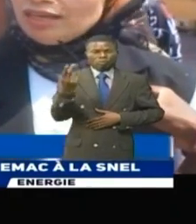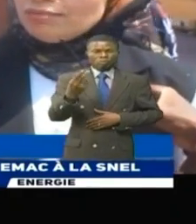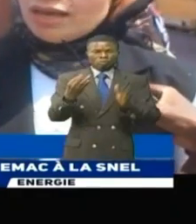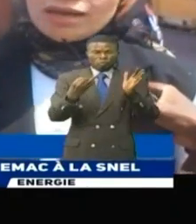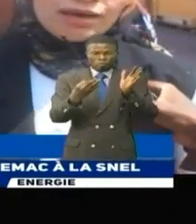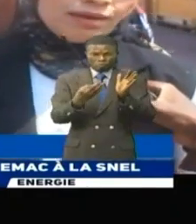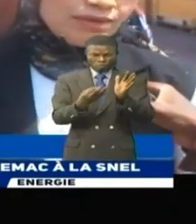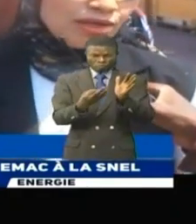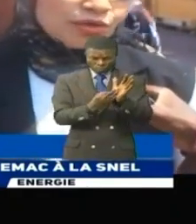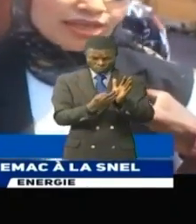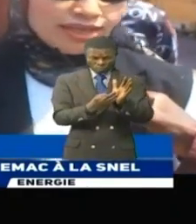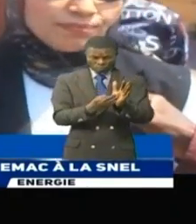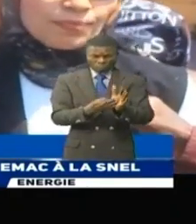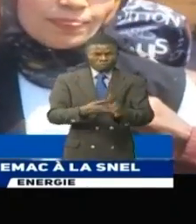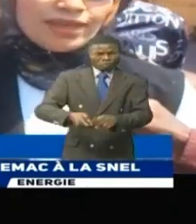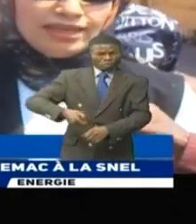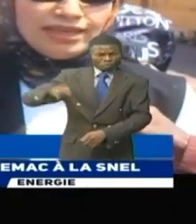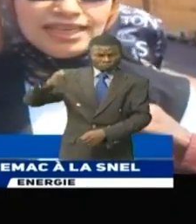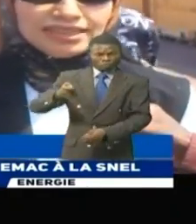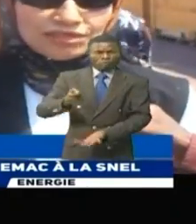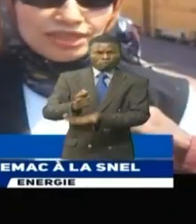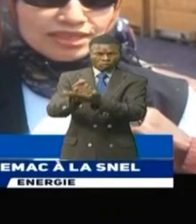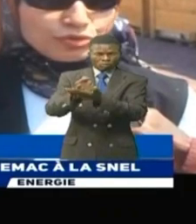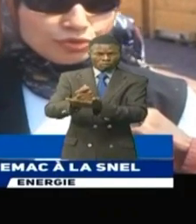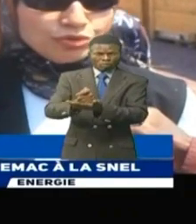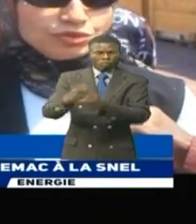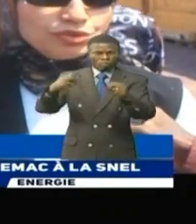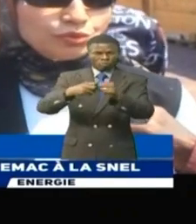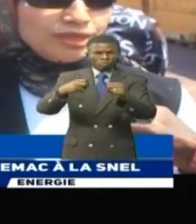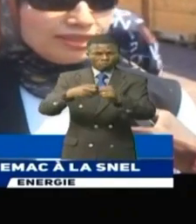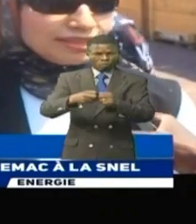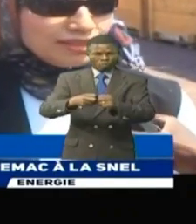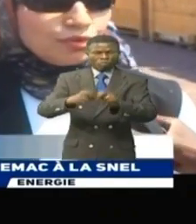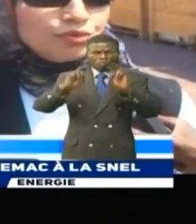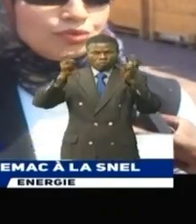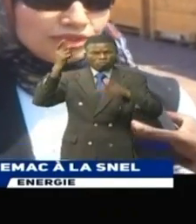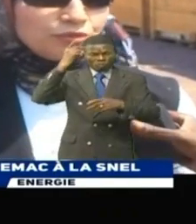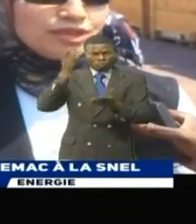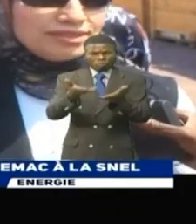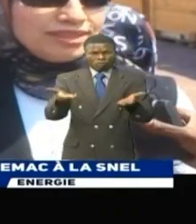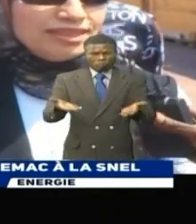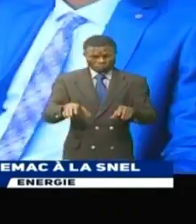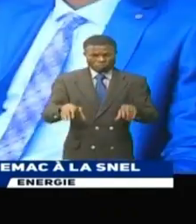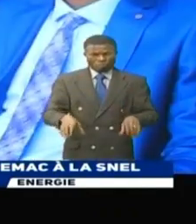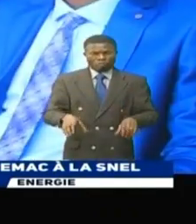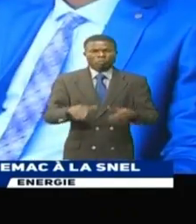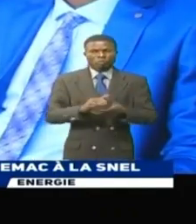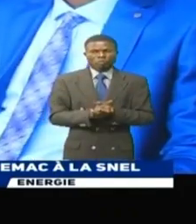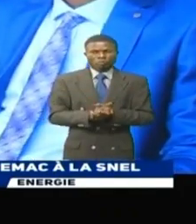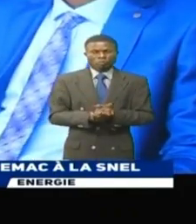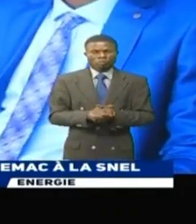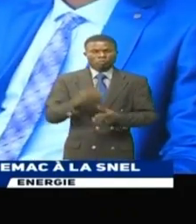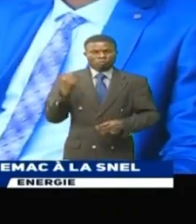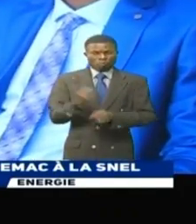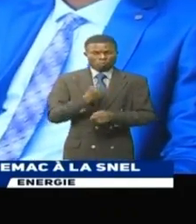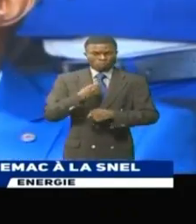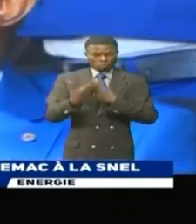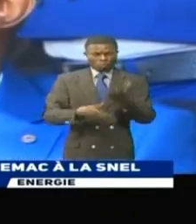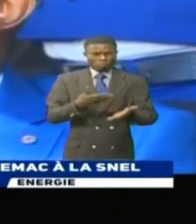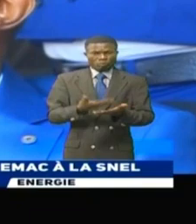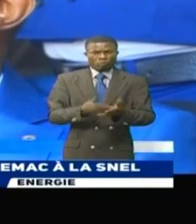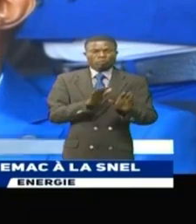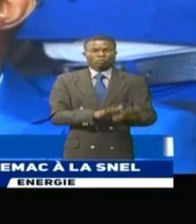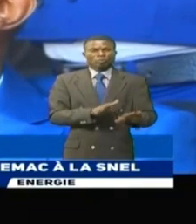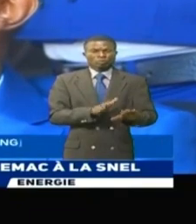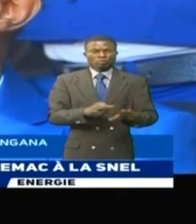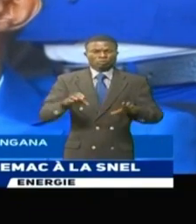aider à améliorer l'électrification du réseau électrique au Congo démocratique. Les efforts sont donc attendus du